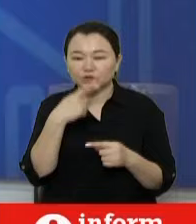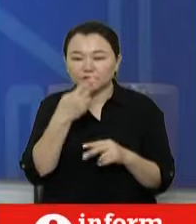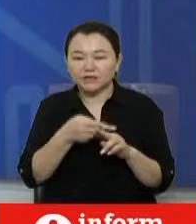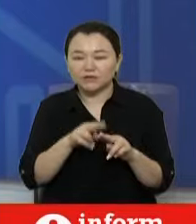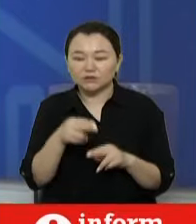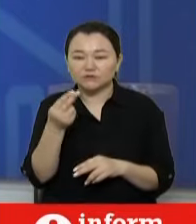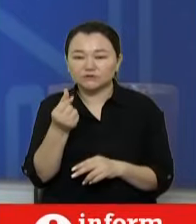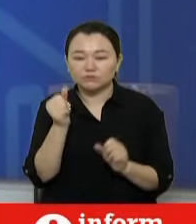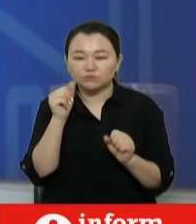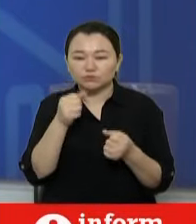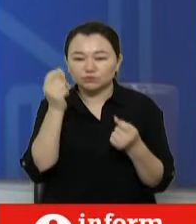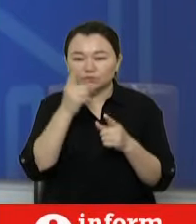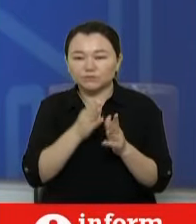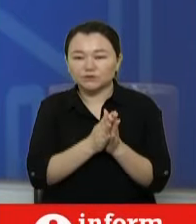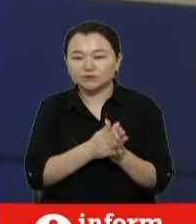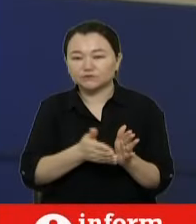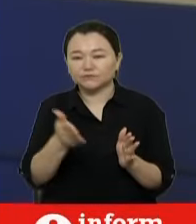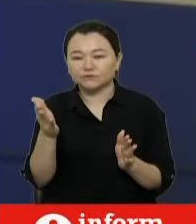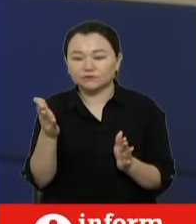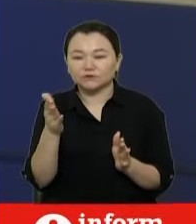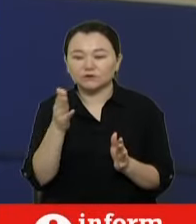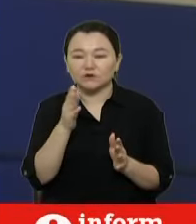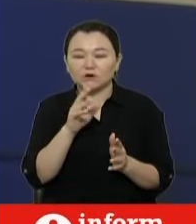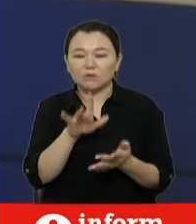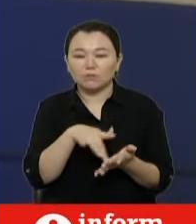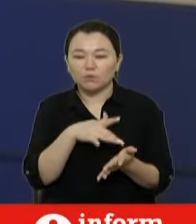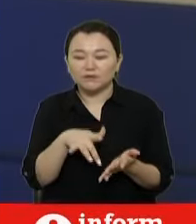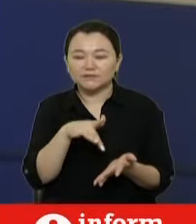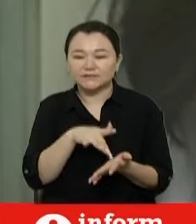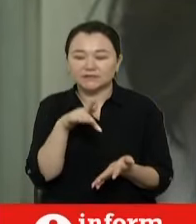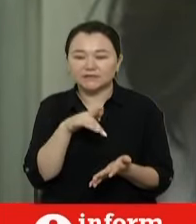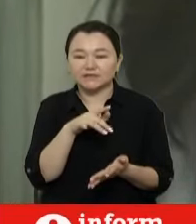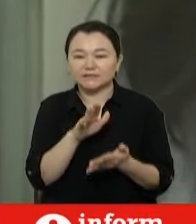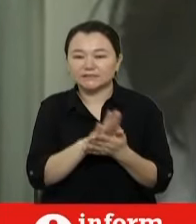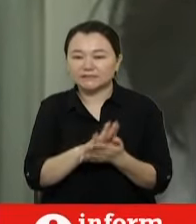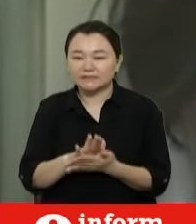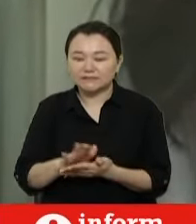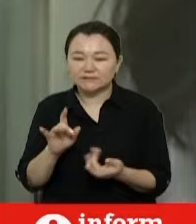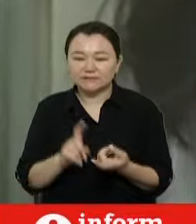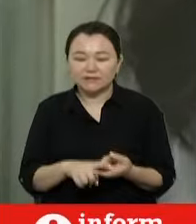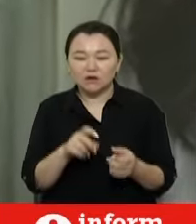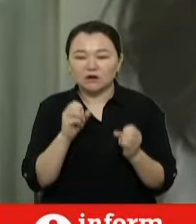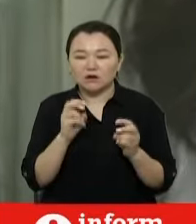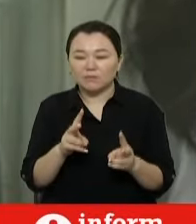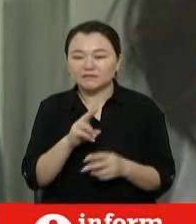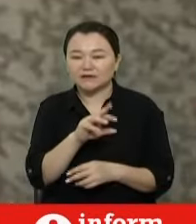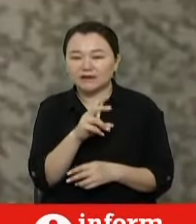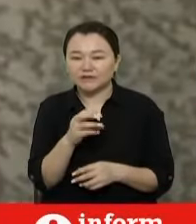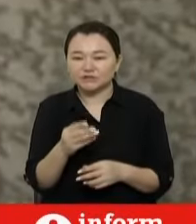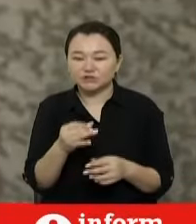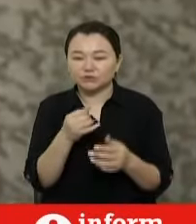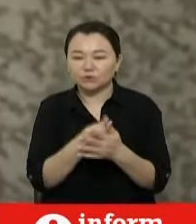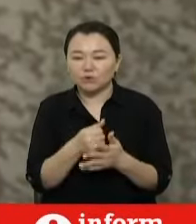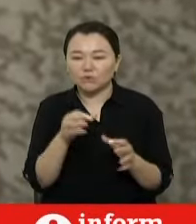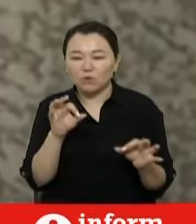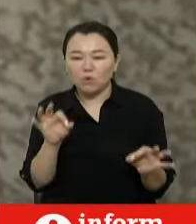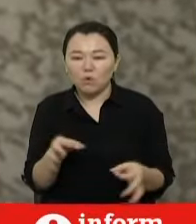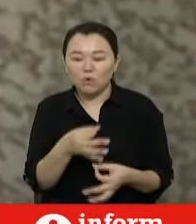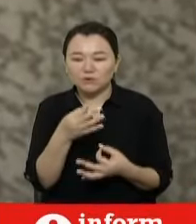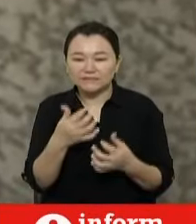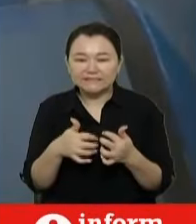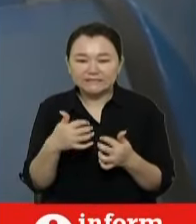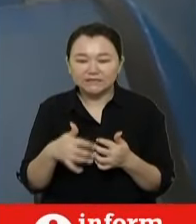цифры вы можете узнать, пожалуйста, в бухгалтерии Центра дезинфекции. Угроза укуса клещей сохраняется вплоть до середины осени. Специалисты